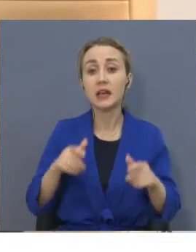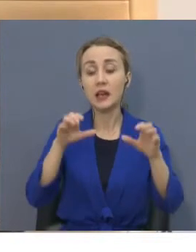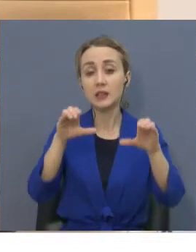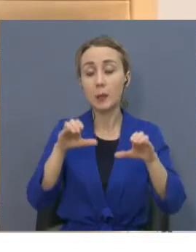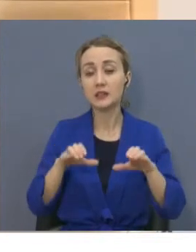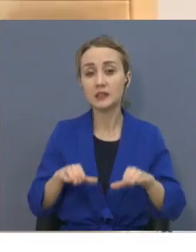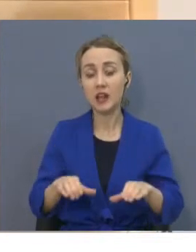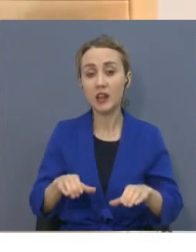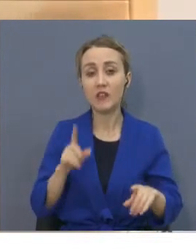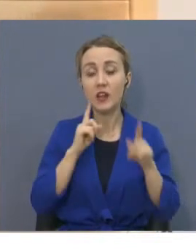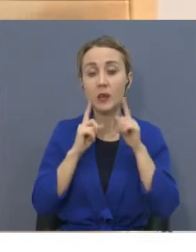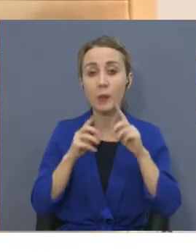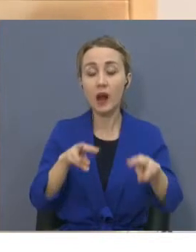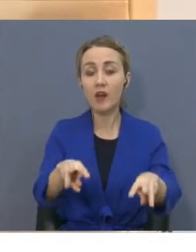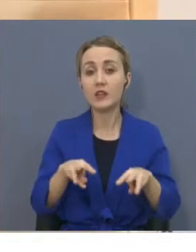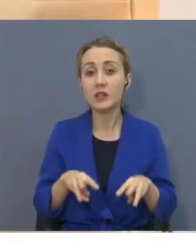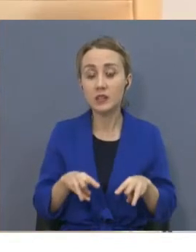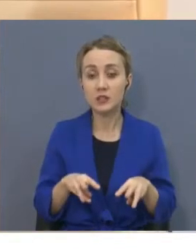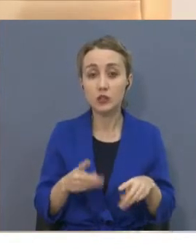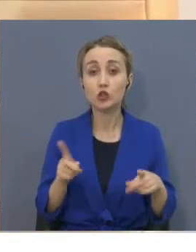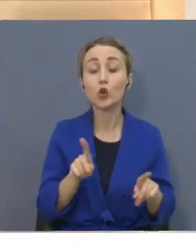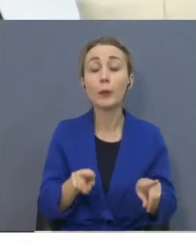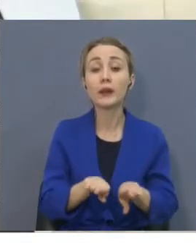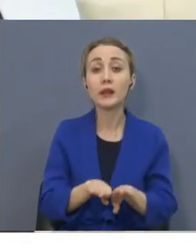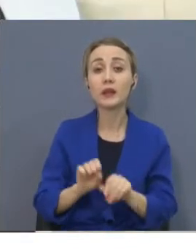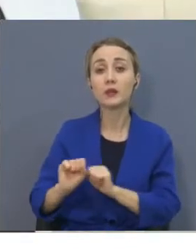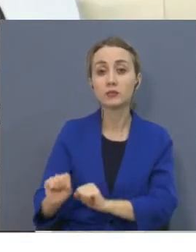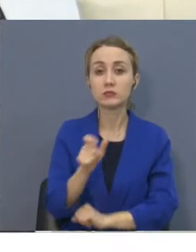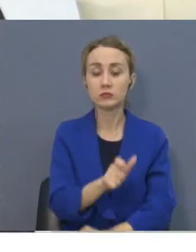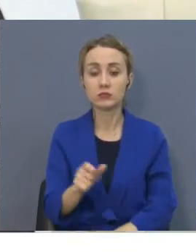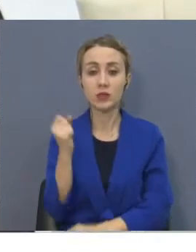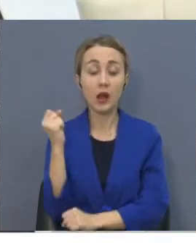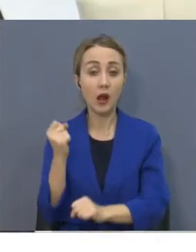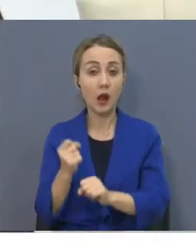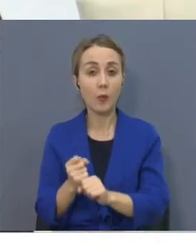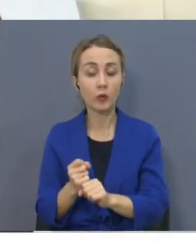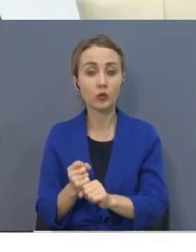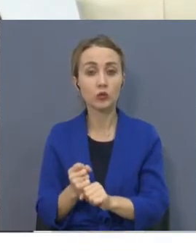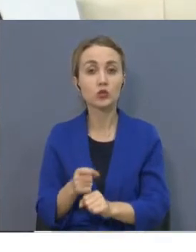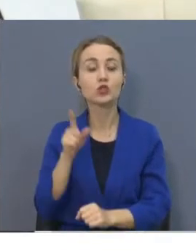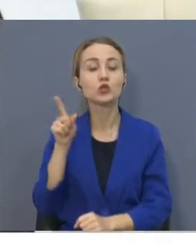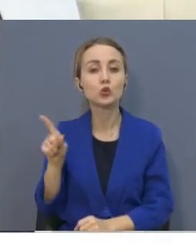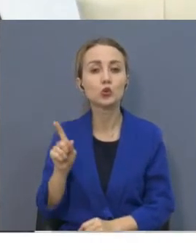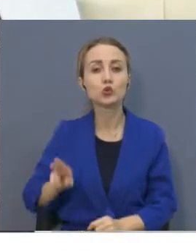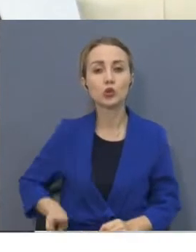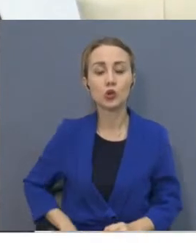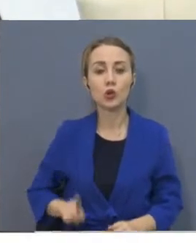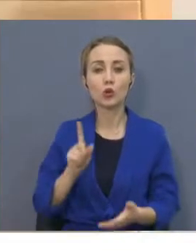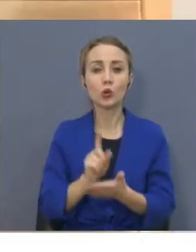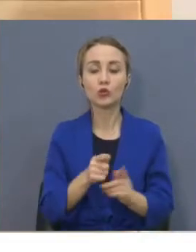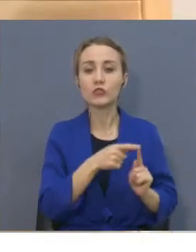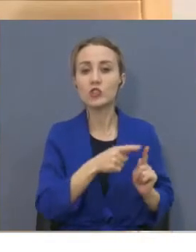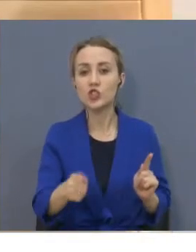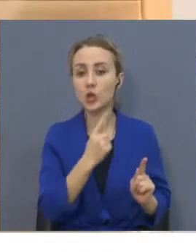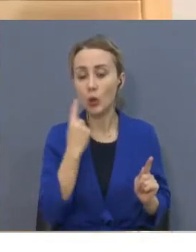правительства. Чтобы застраховать таких работников, несмотря на отсутствие взносов, работодатели должны внести были в течение